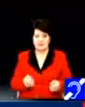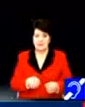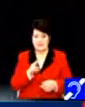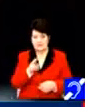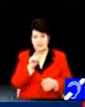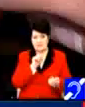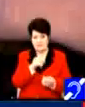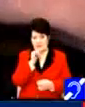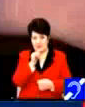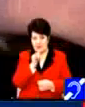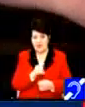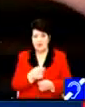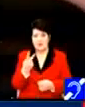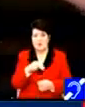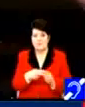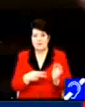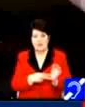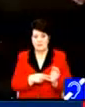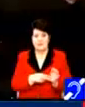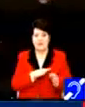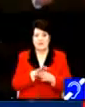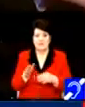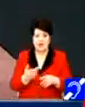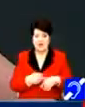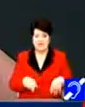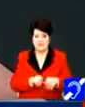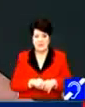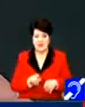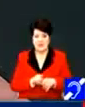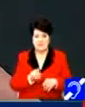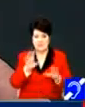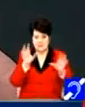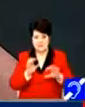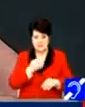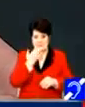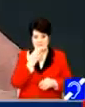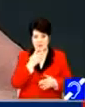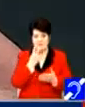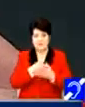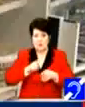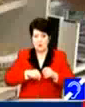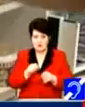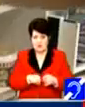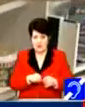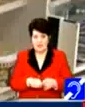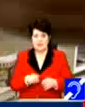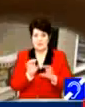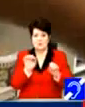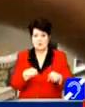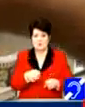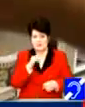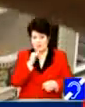controlul tutunului, iar în 2007 a ratificat-o. Această convenție pune baza legislației naționale privind controlul și scăderea